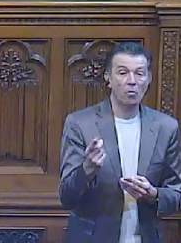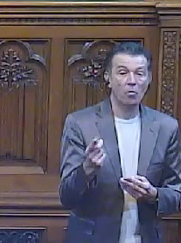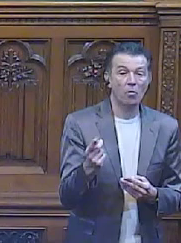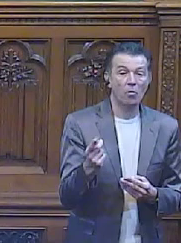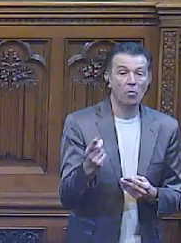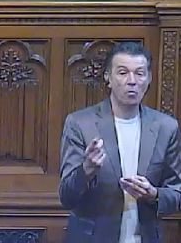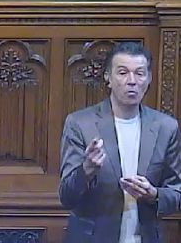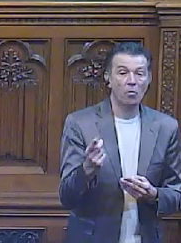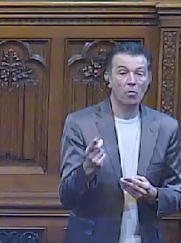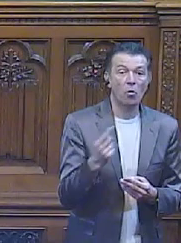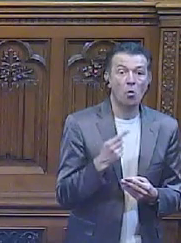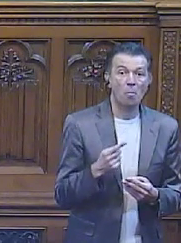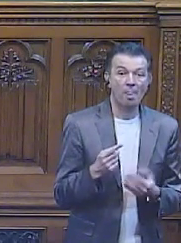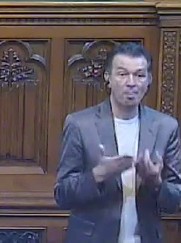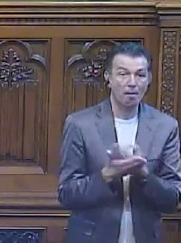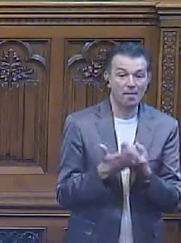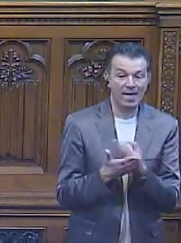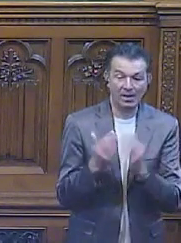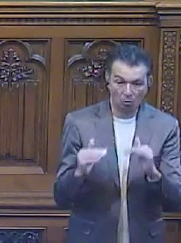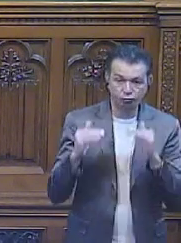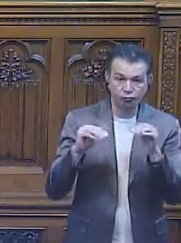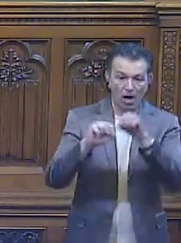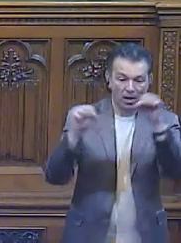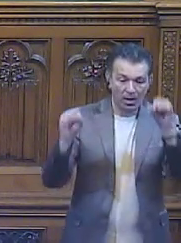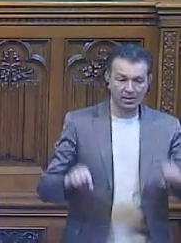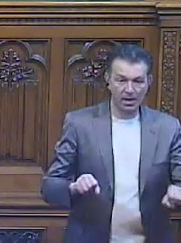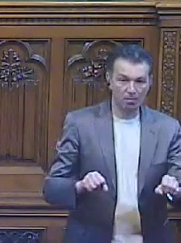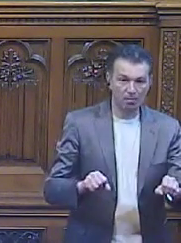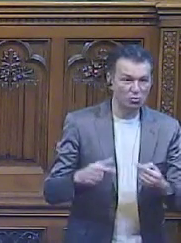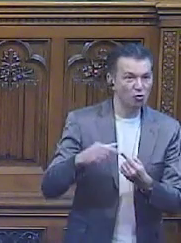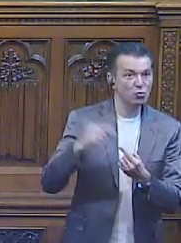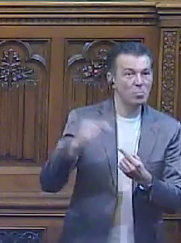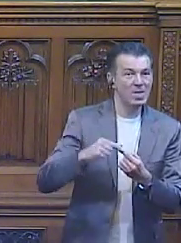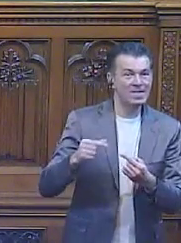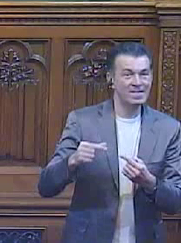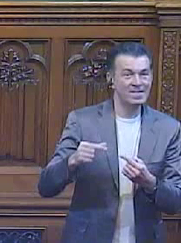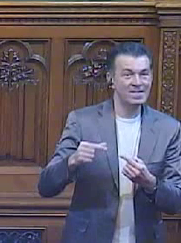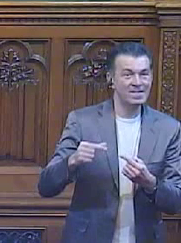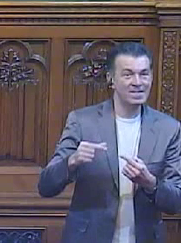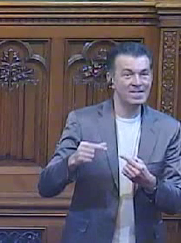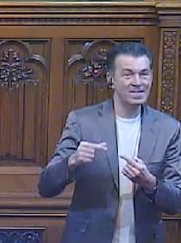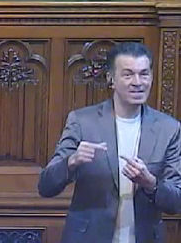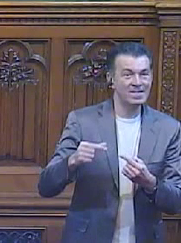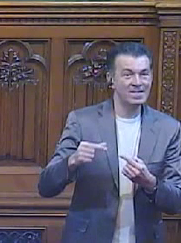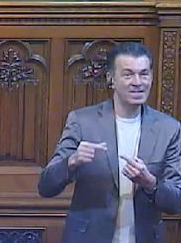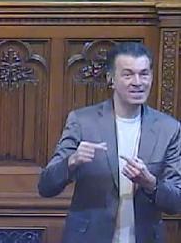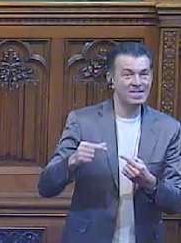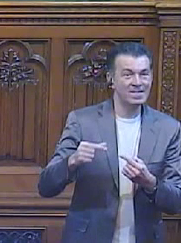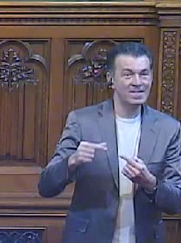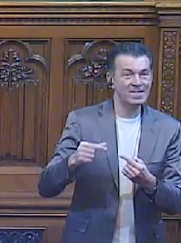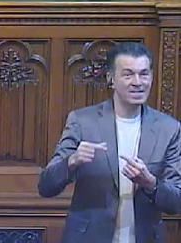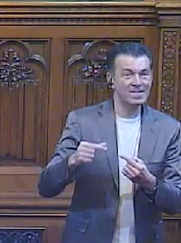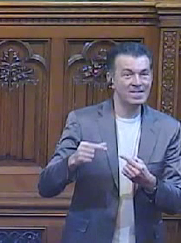High Potential, die akademische Elite des Nahen Ostens zu Fuß über den